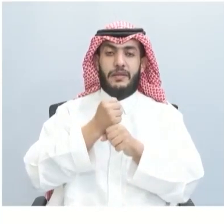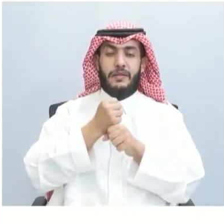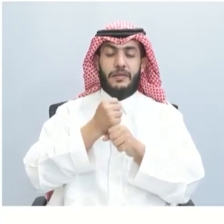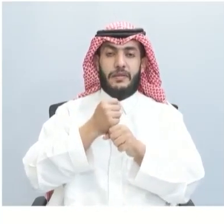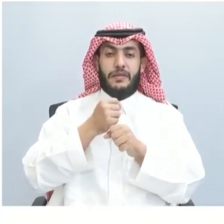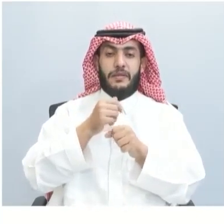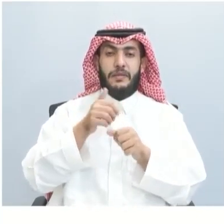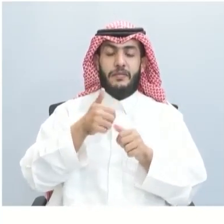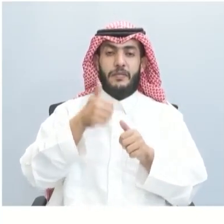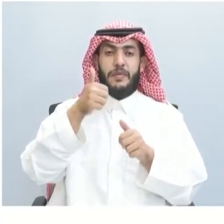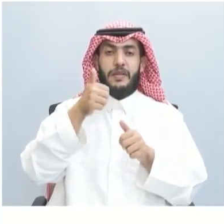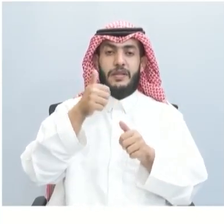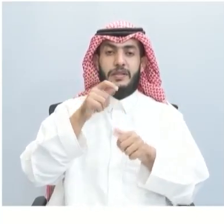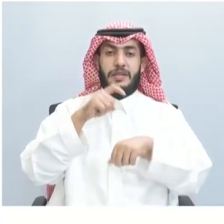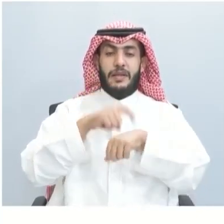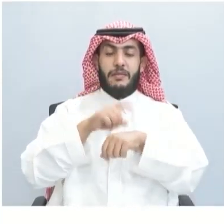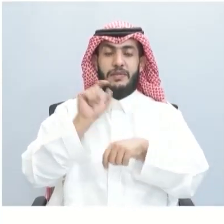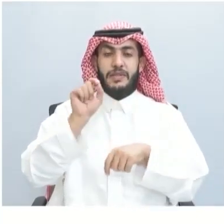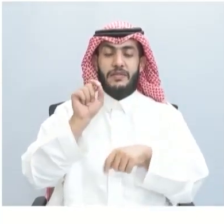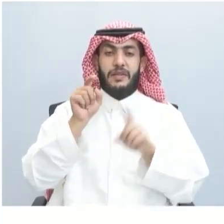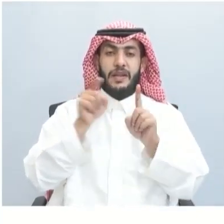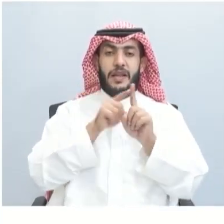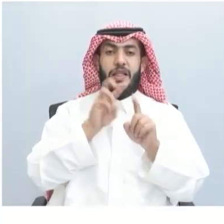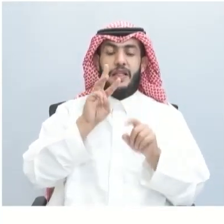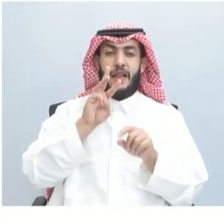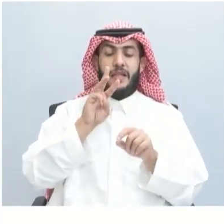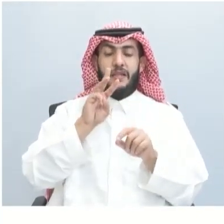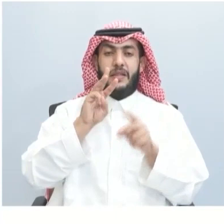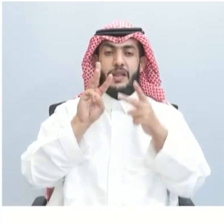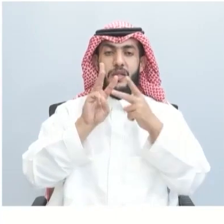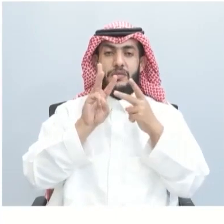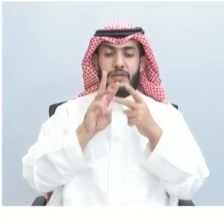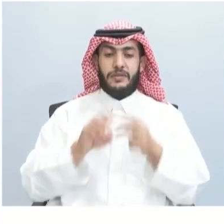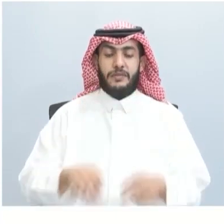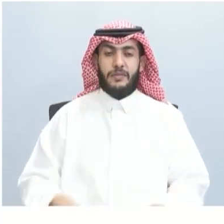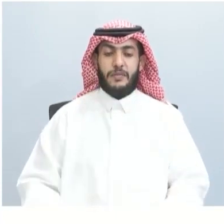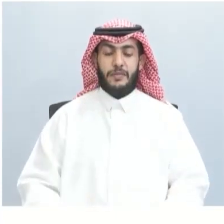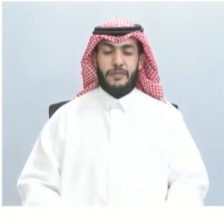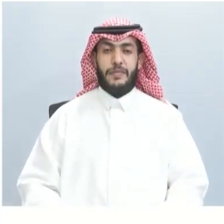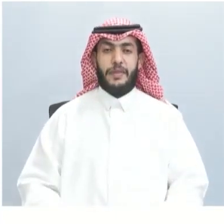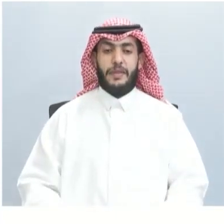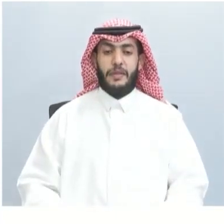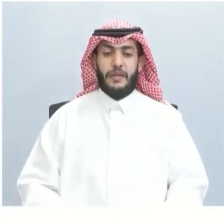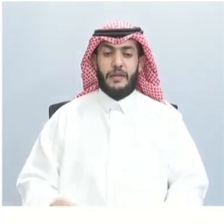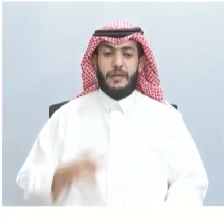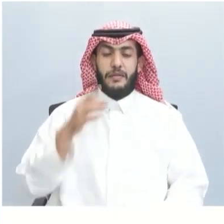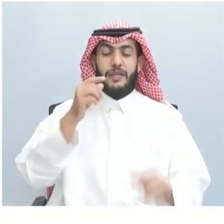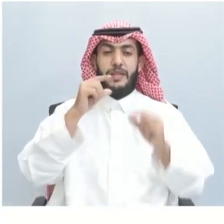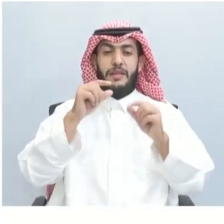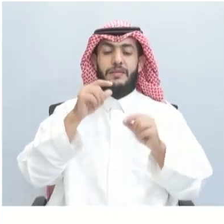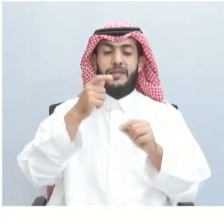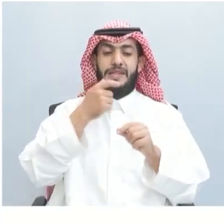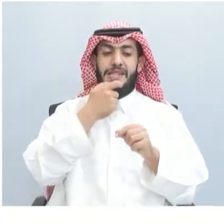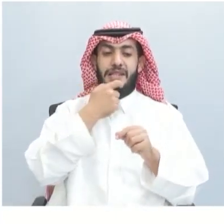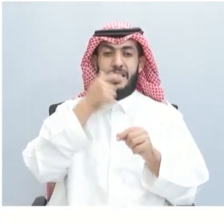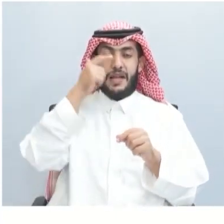اور لتحويل الزمن من صفر الى 23 بعد ذلك استخدمنا داله الاف